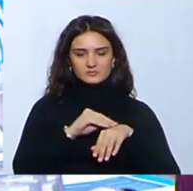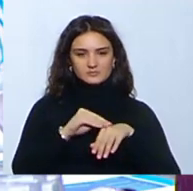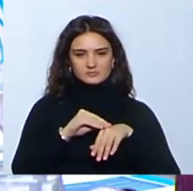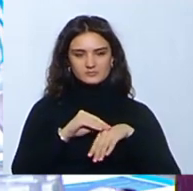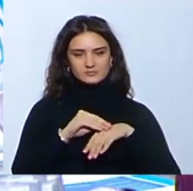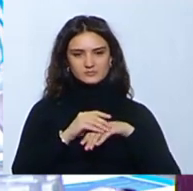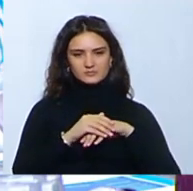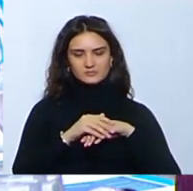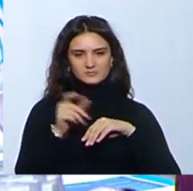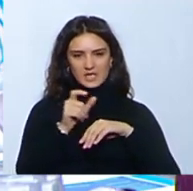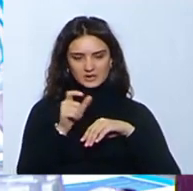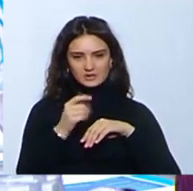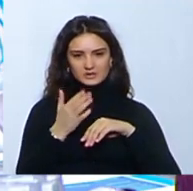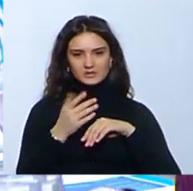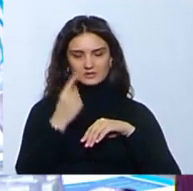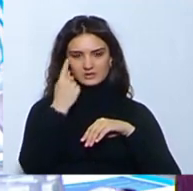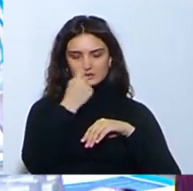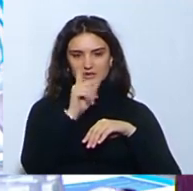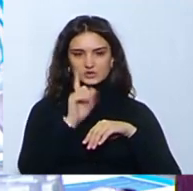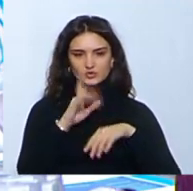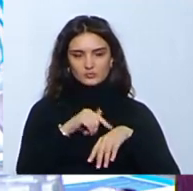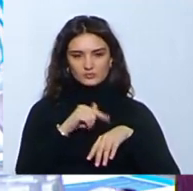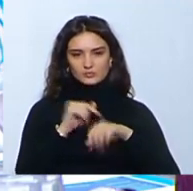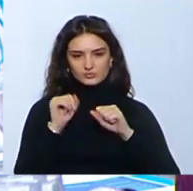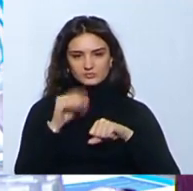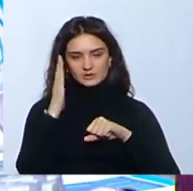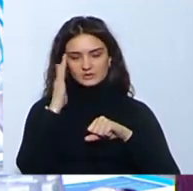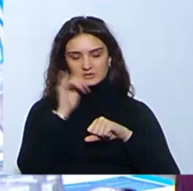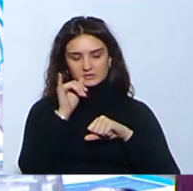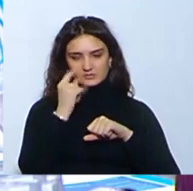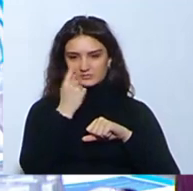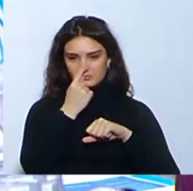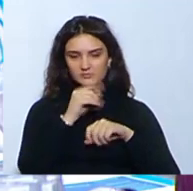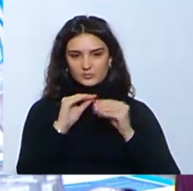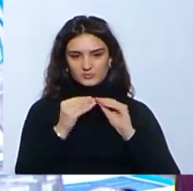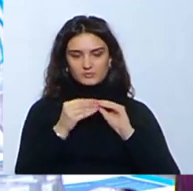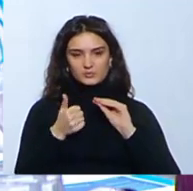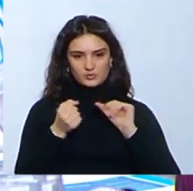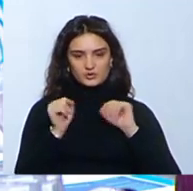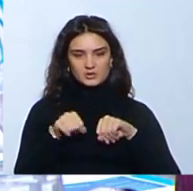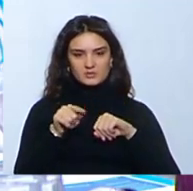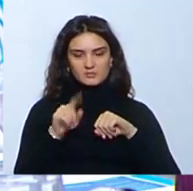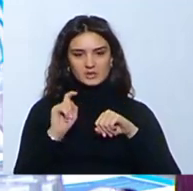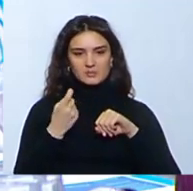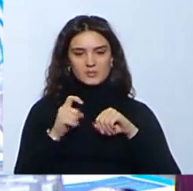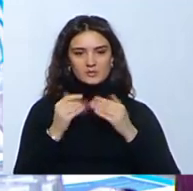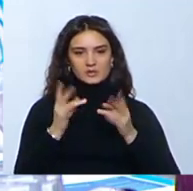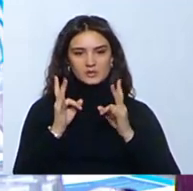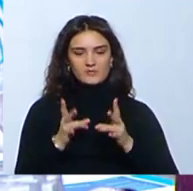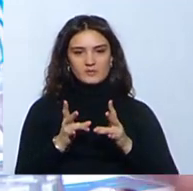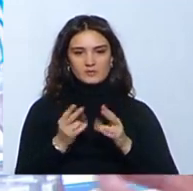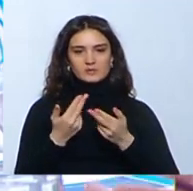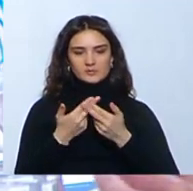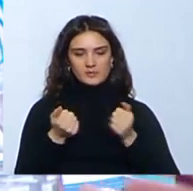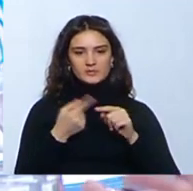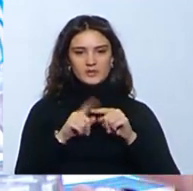გამოწვეული, თქვათ, დისკომფორტი შეიძლება თუ არა განვიხილოთ როგორც ქიმიური ტრავმა. რა